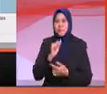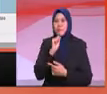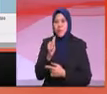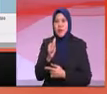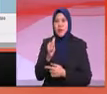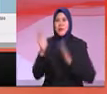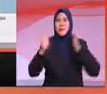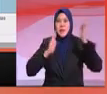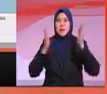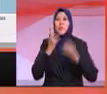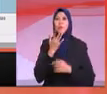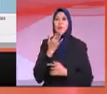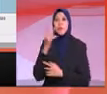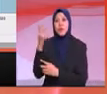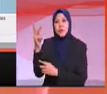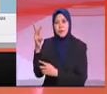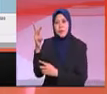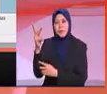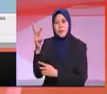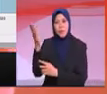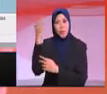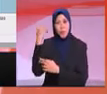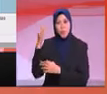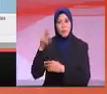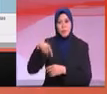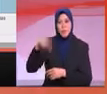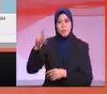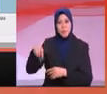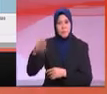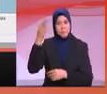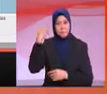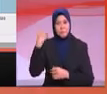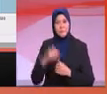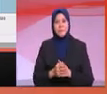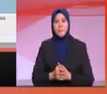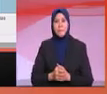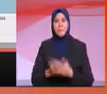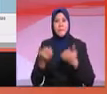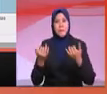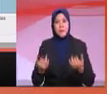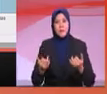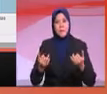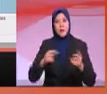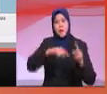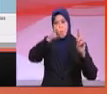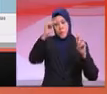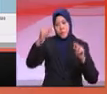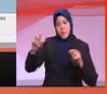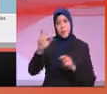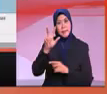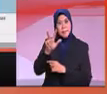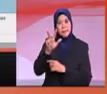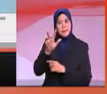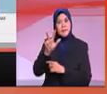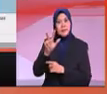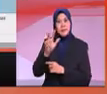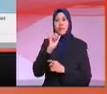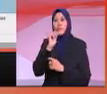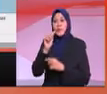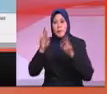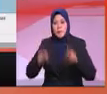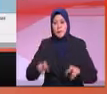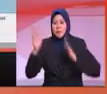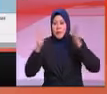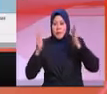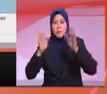negara, iaitu warna kuning, iaitu semasa CMCO. Jadi sekarang ni kita lihat gelombang ketiga iaitu bukan warga negara